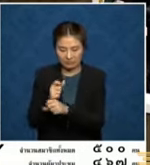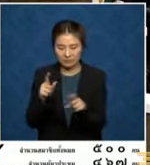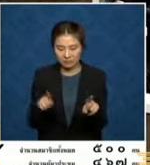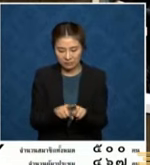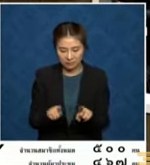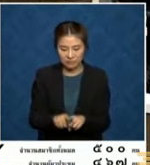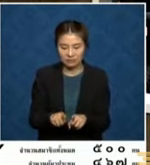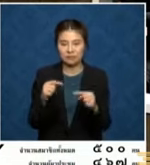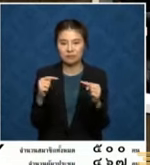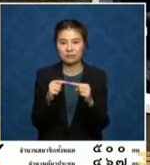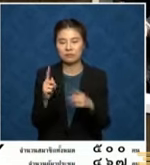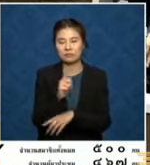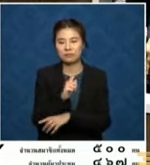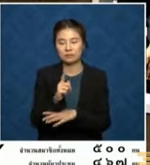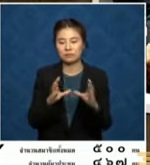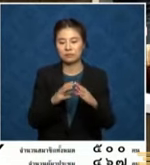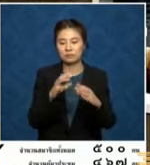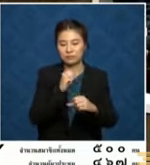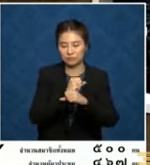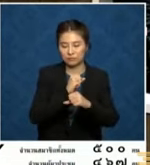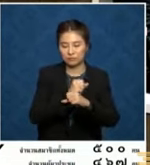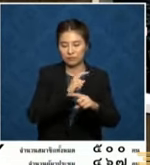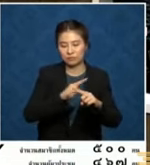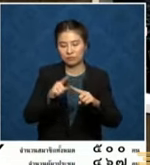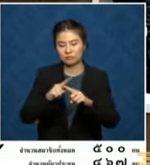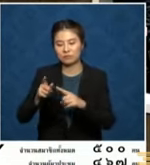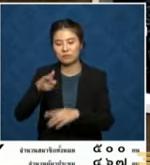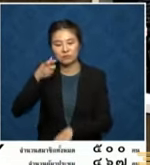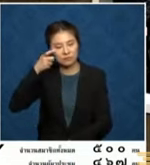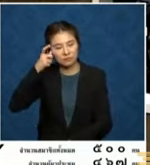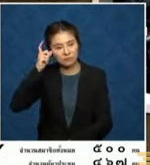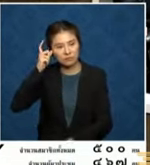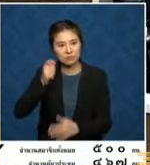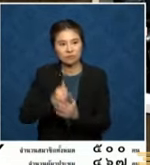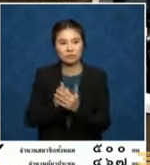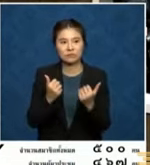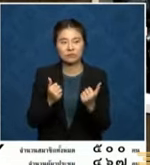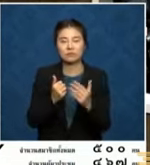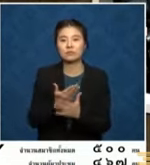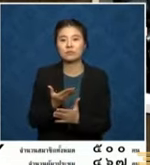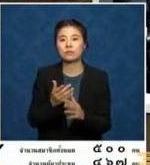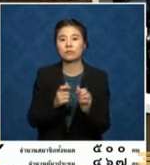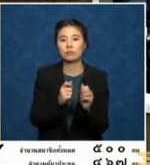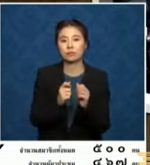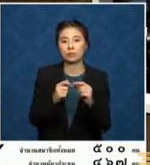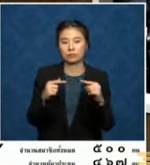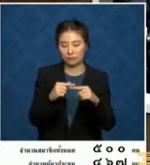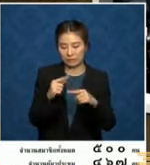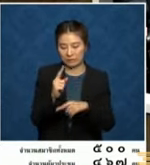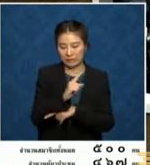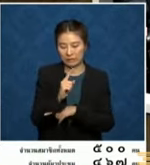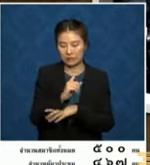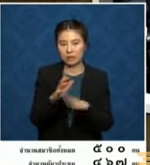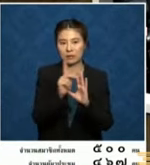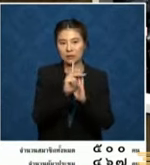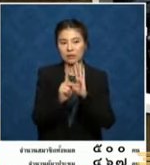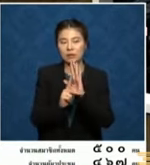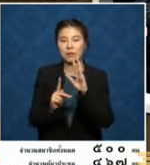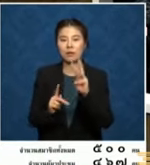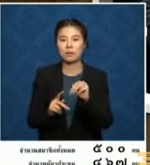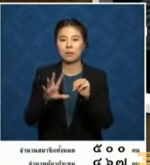ดับพื้นที่เนี่ยมีความสับสนผมเลยมีความเห็นว่าผมขออนุญาตนะครับในหมวดนี้ในมาตราที่7